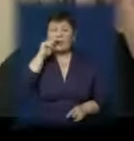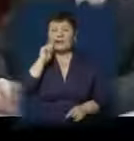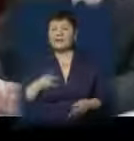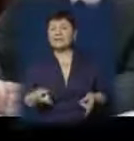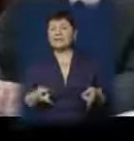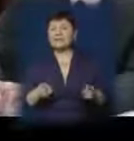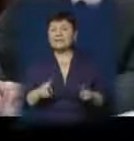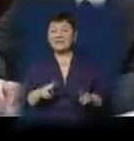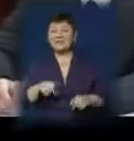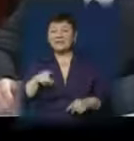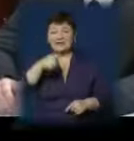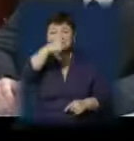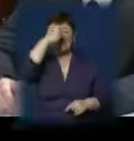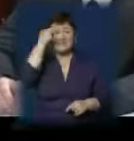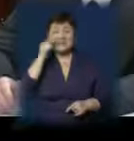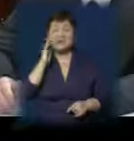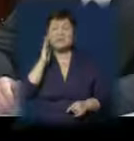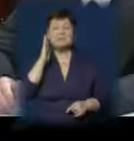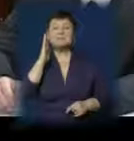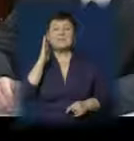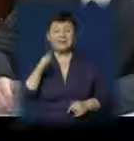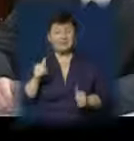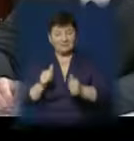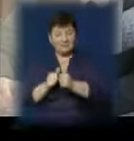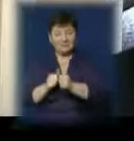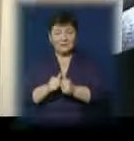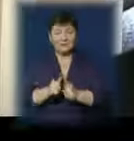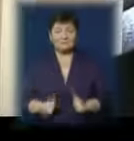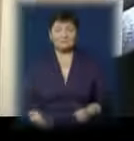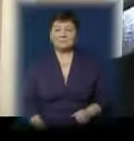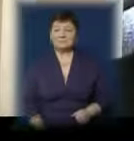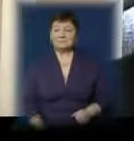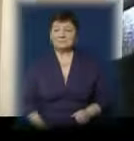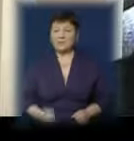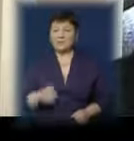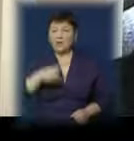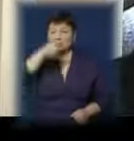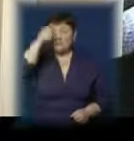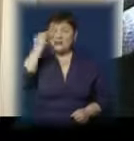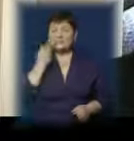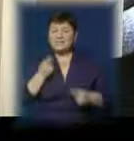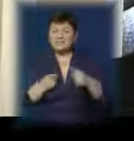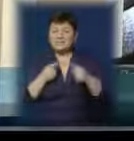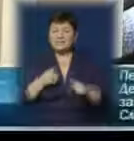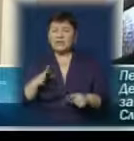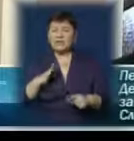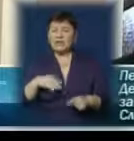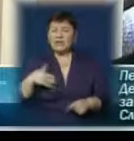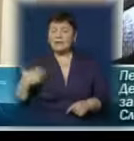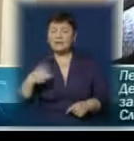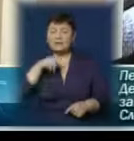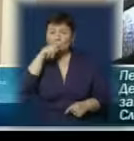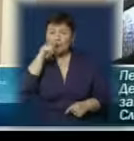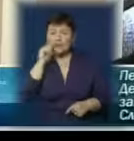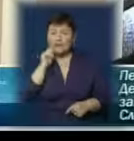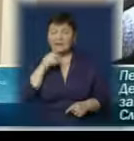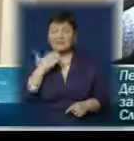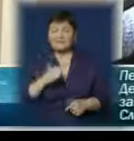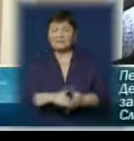залишається для Словаччини перспективним партнером та сусідом. Словаччина завжди була на боці України та змін у